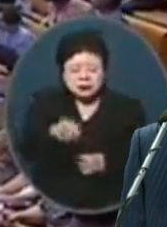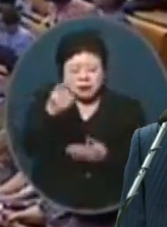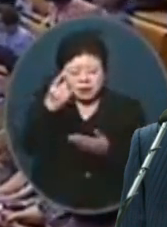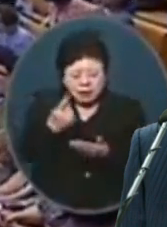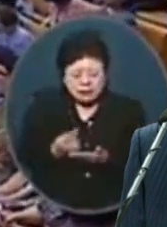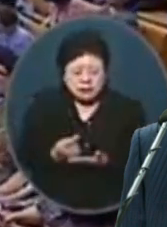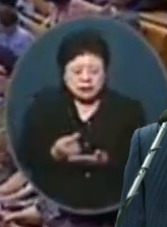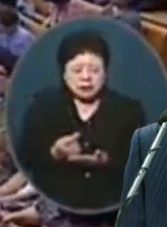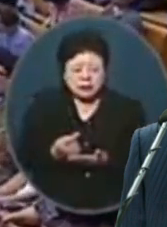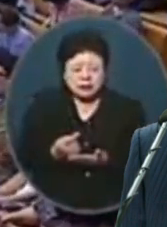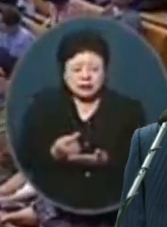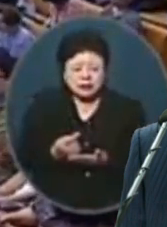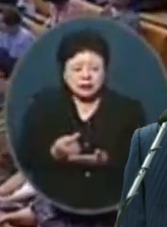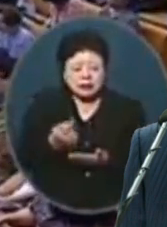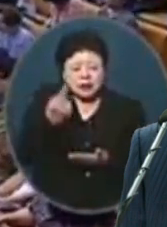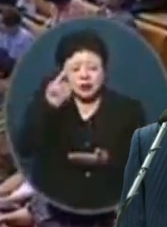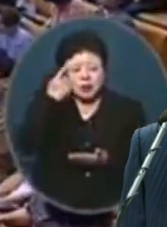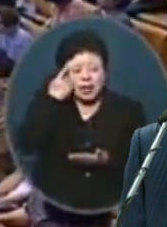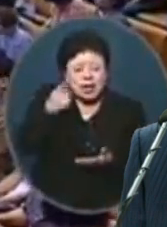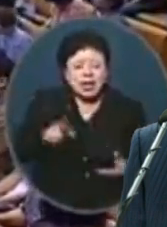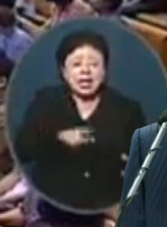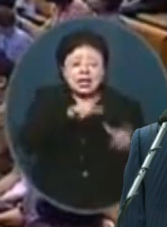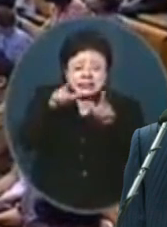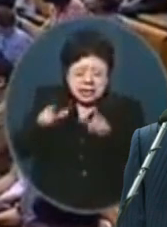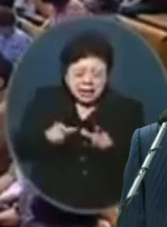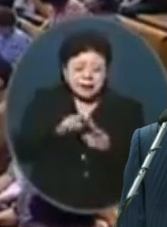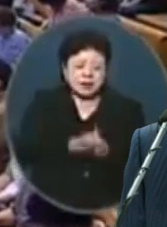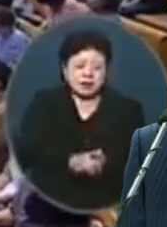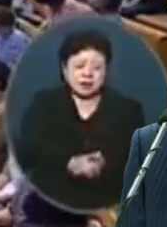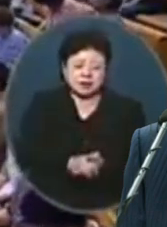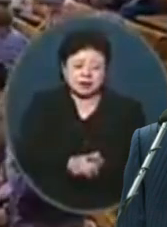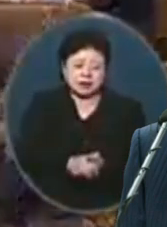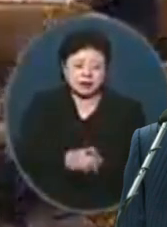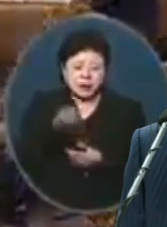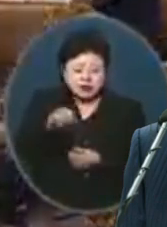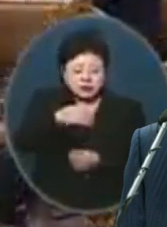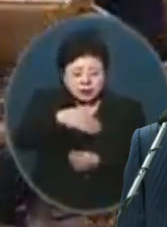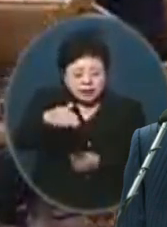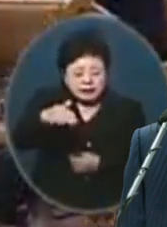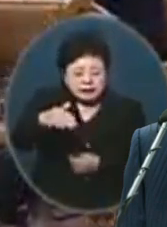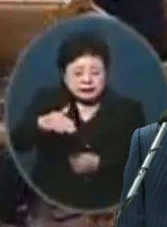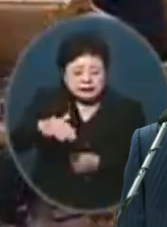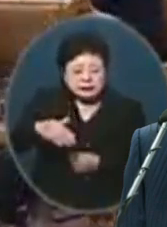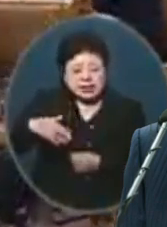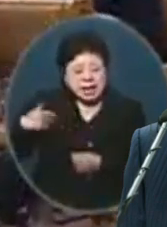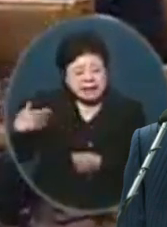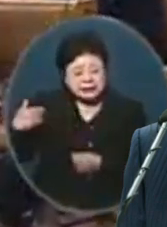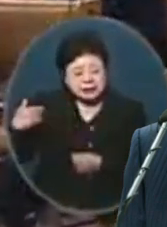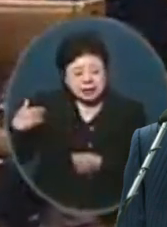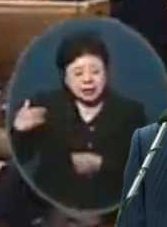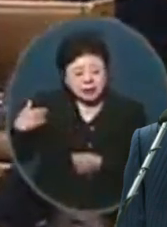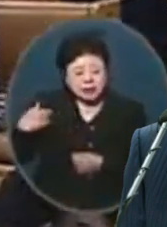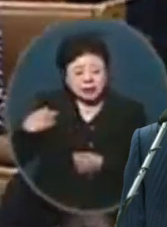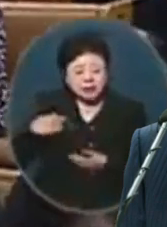어디에서 와서 왜 살며 어디로 가는지 알지 못하고